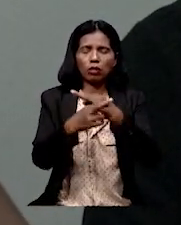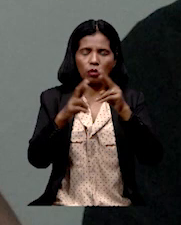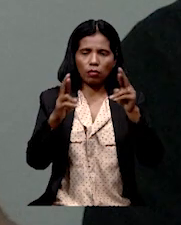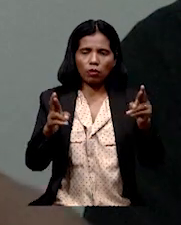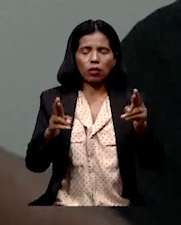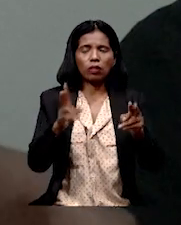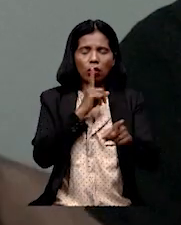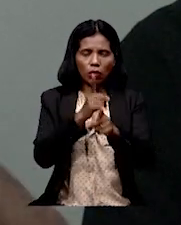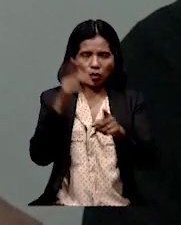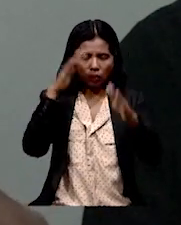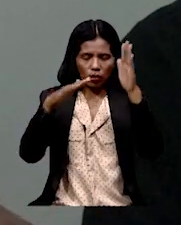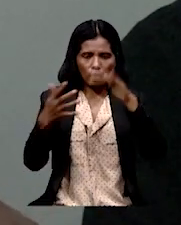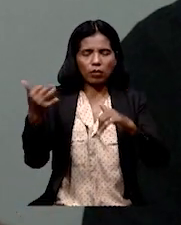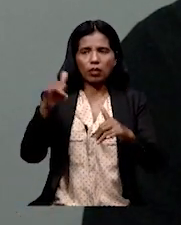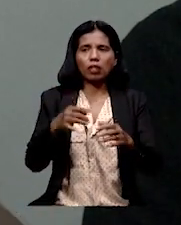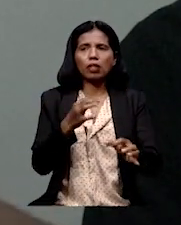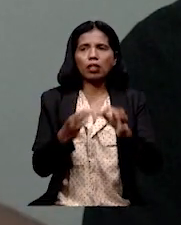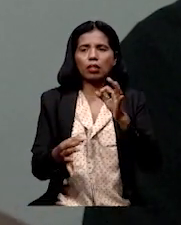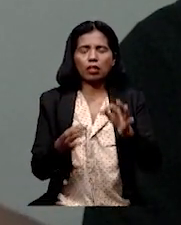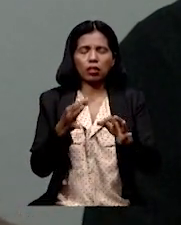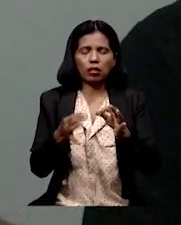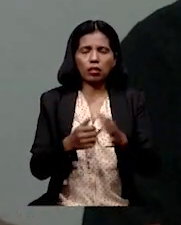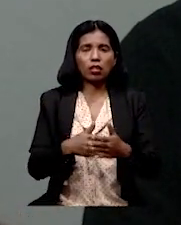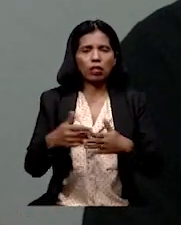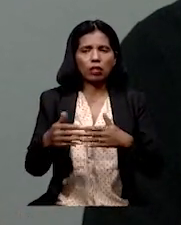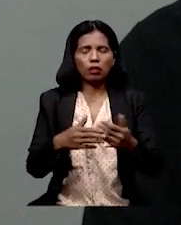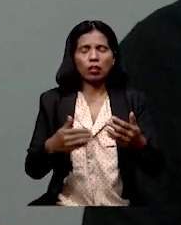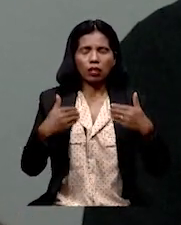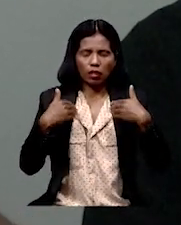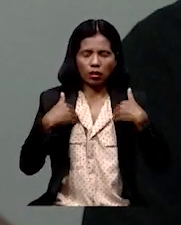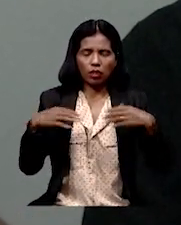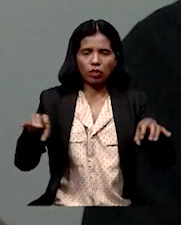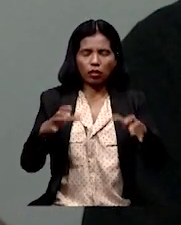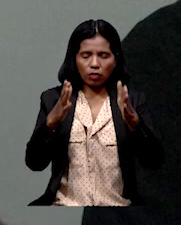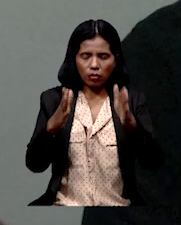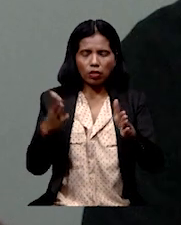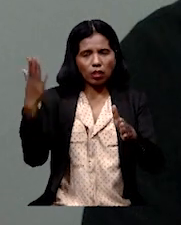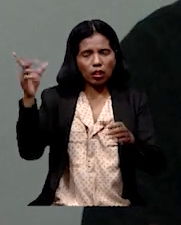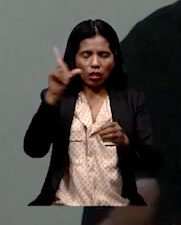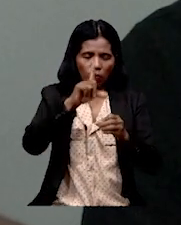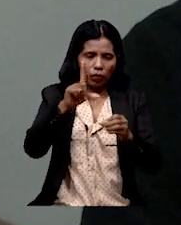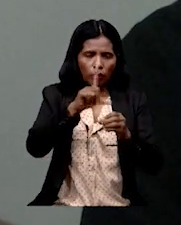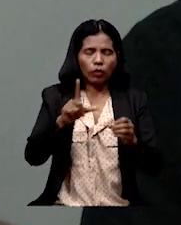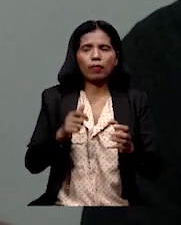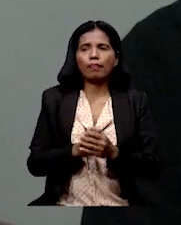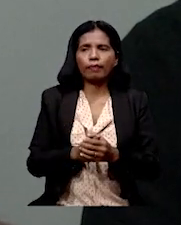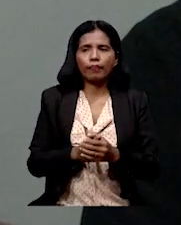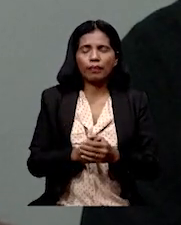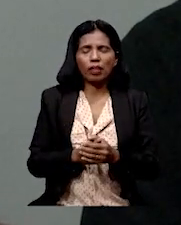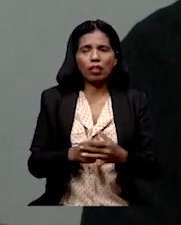sene be mesmo que da la ruma iha recurso menos to iha laboratorio di liu iha reagente